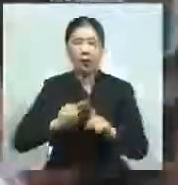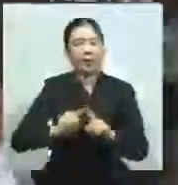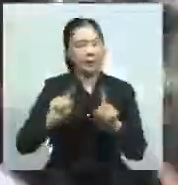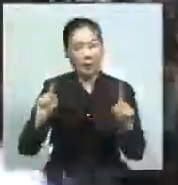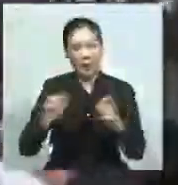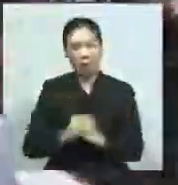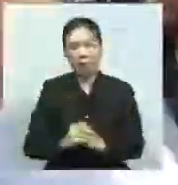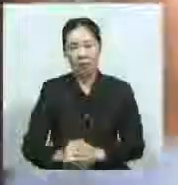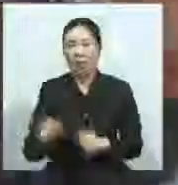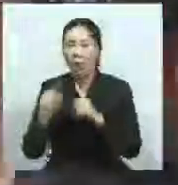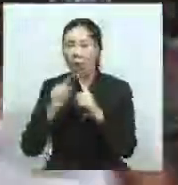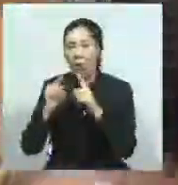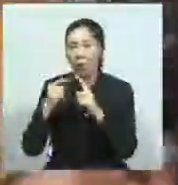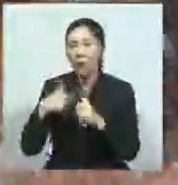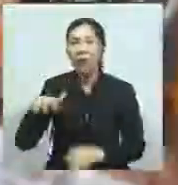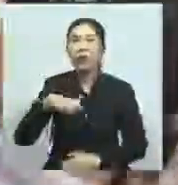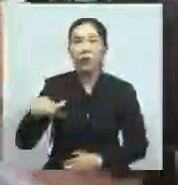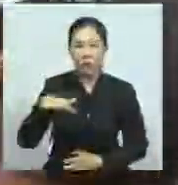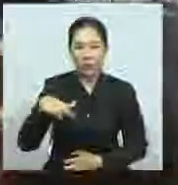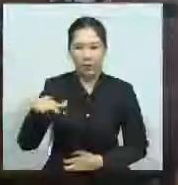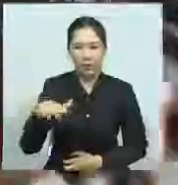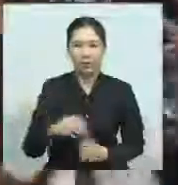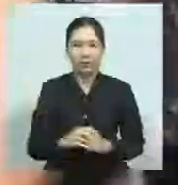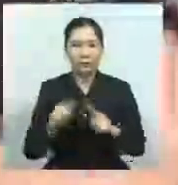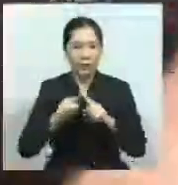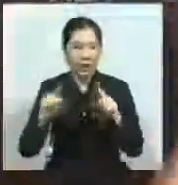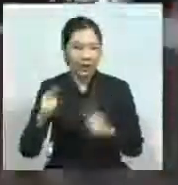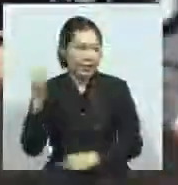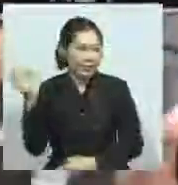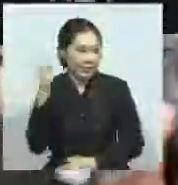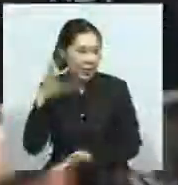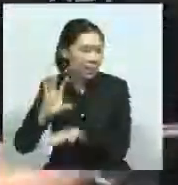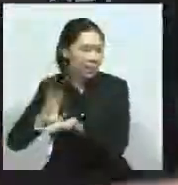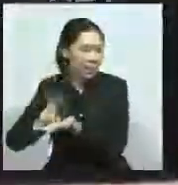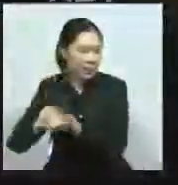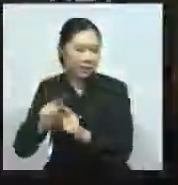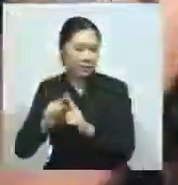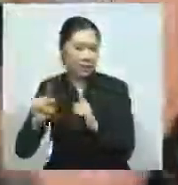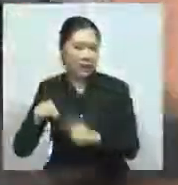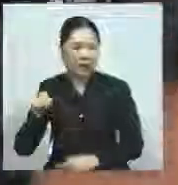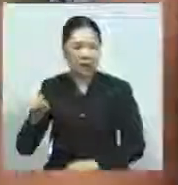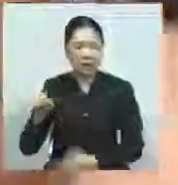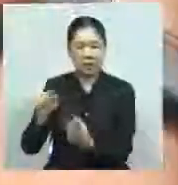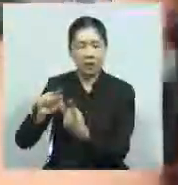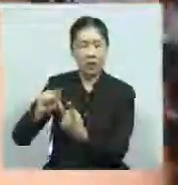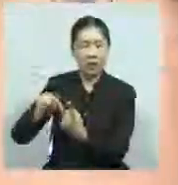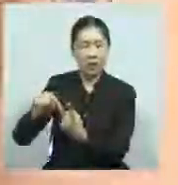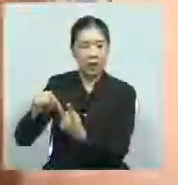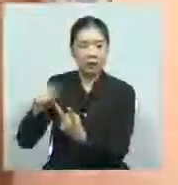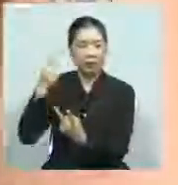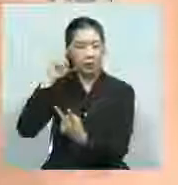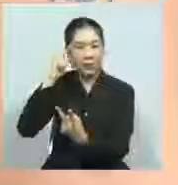ลักษณะการพูดคุยเสนอแนะทั่วไปแม้ว่าจะมีการบันทึกเสียงแต่ก็ไม่ปรากฏว่ารู้เห็นกับนายเปรมชัยที่เป็นจำเลยที่1